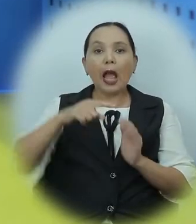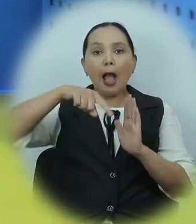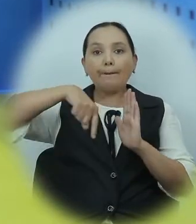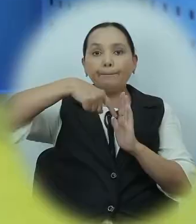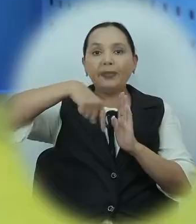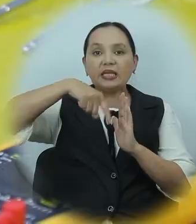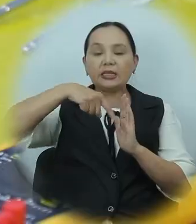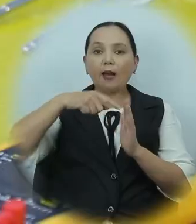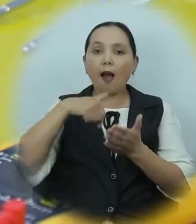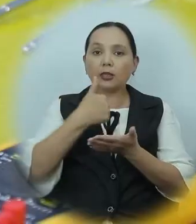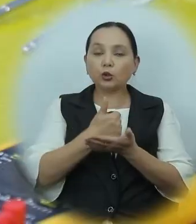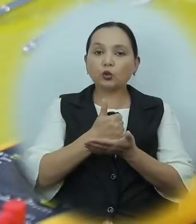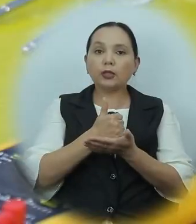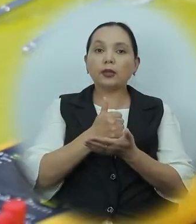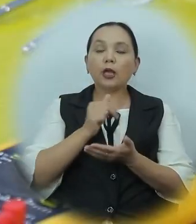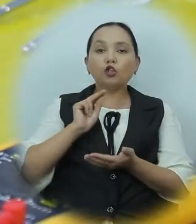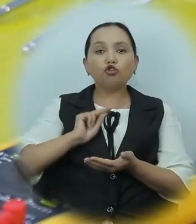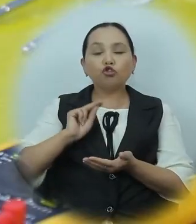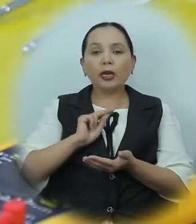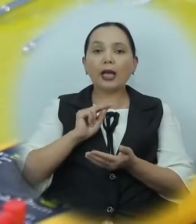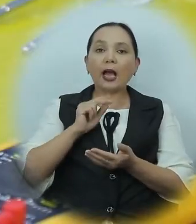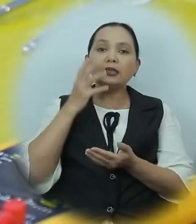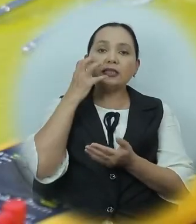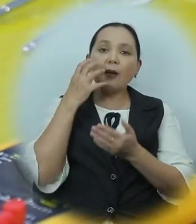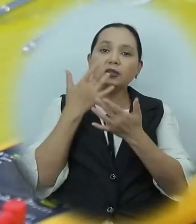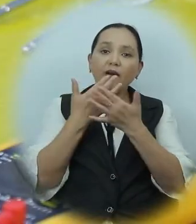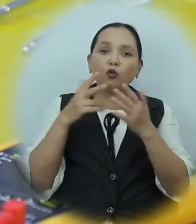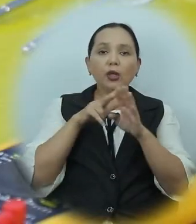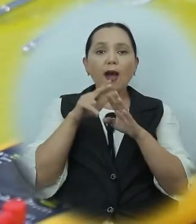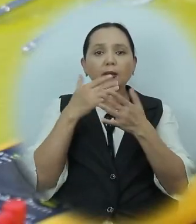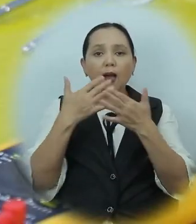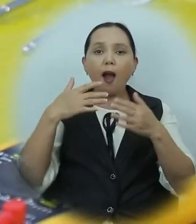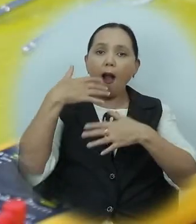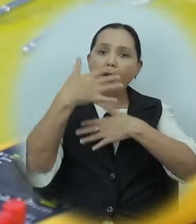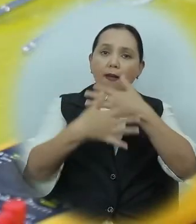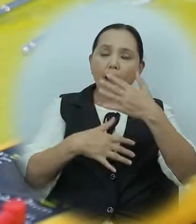Mikserlar asosan pishgan, pishmagan sabzavotlarni aralashtirish,